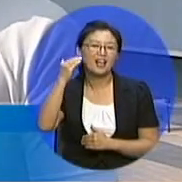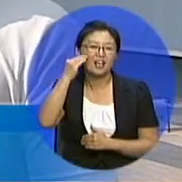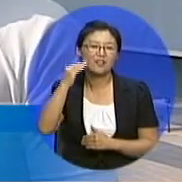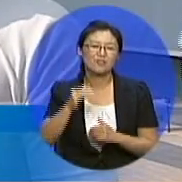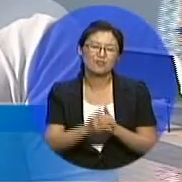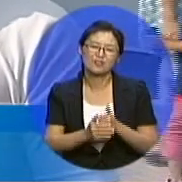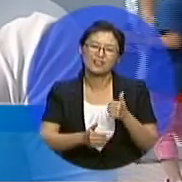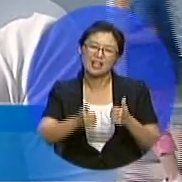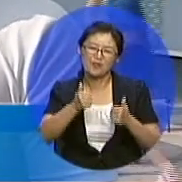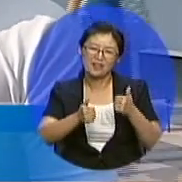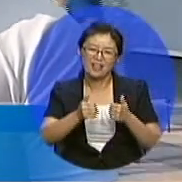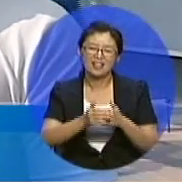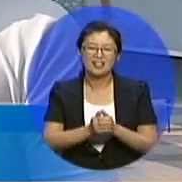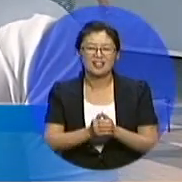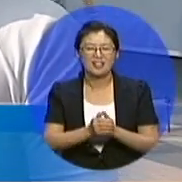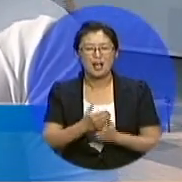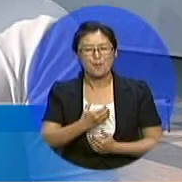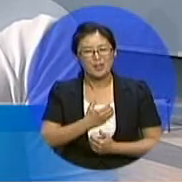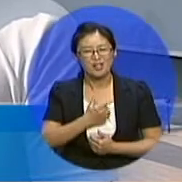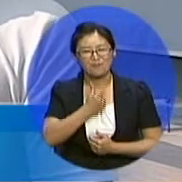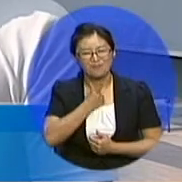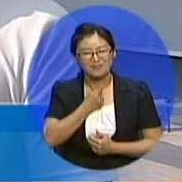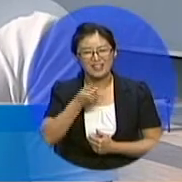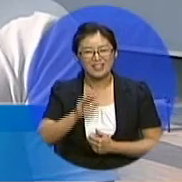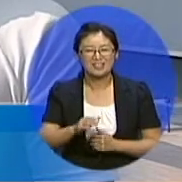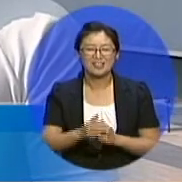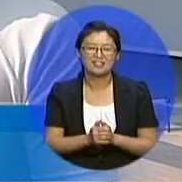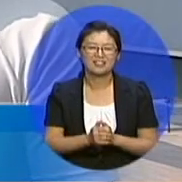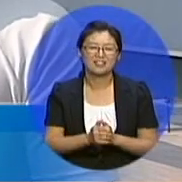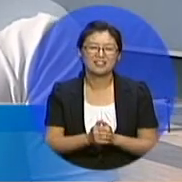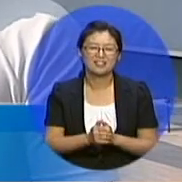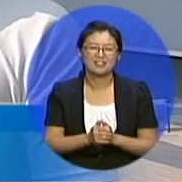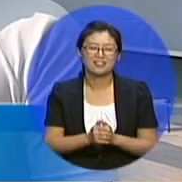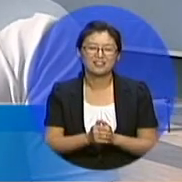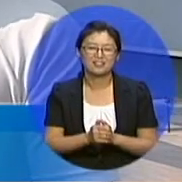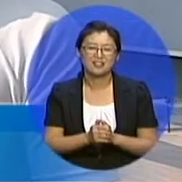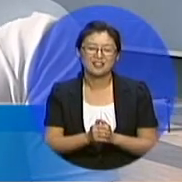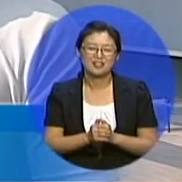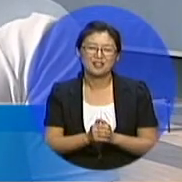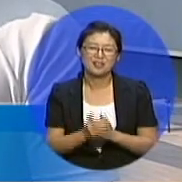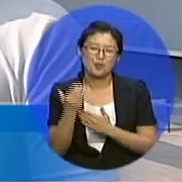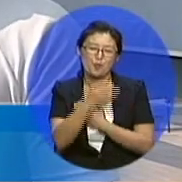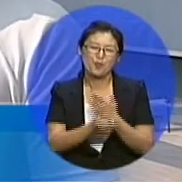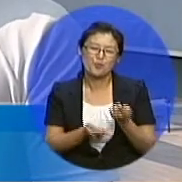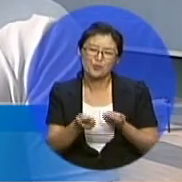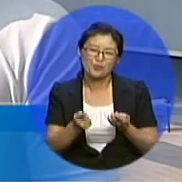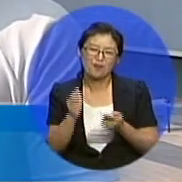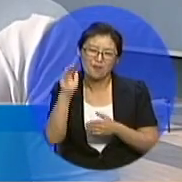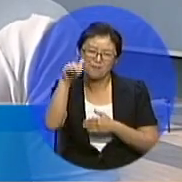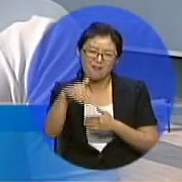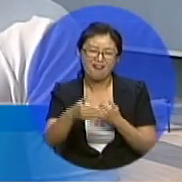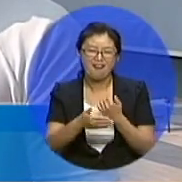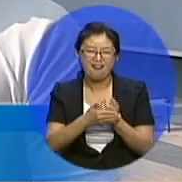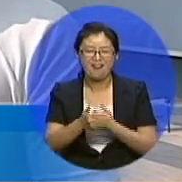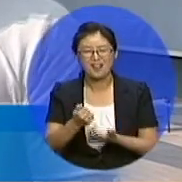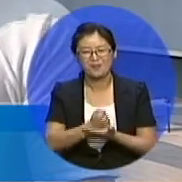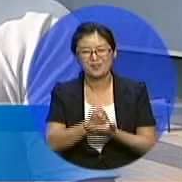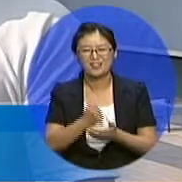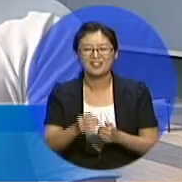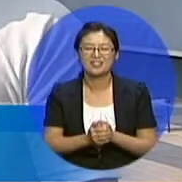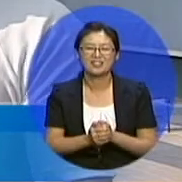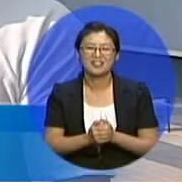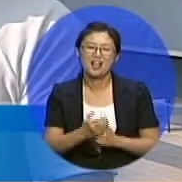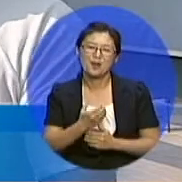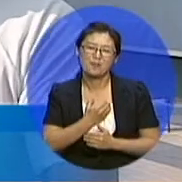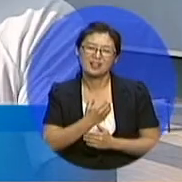대회인데 되도록 메달을 따고 싶었는데 좀 이렇게 컨디션 조절에 실패한 바람에 좀 많이 아쉬운 경기가 됐습니다. 그래서